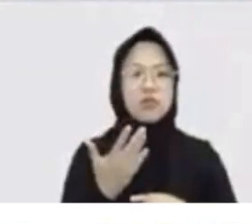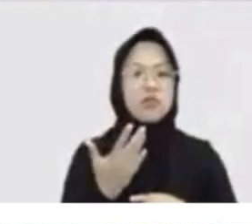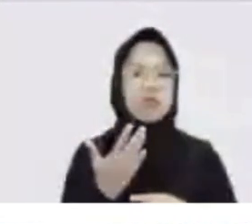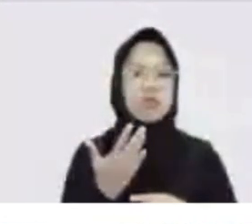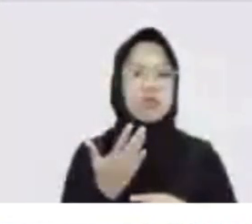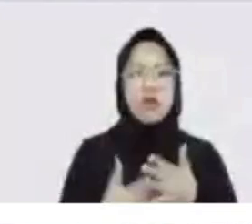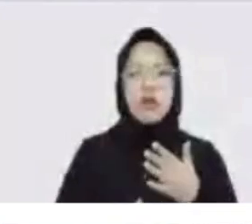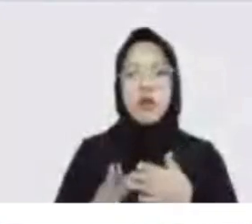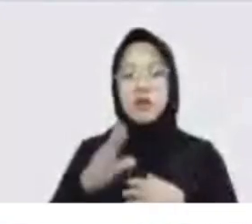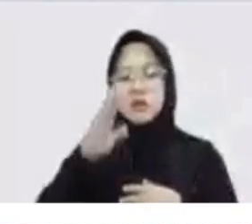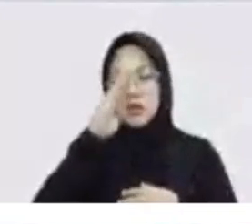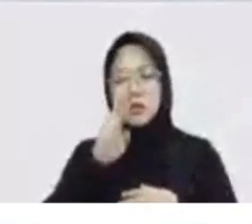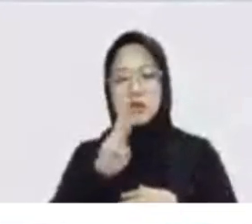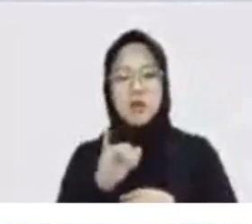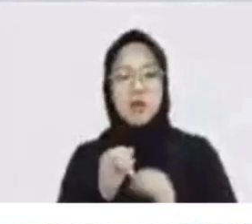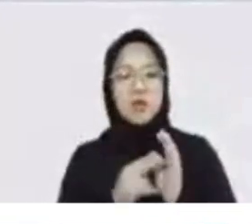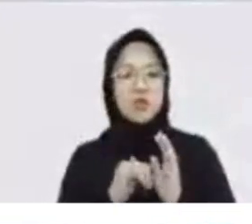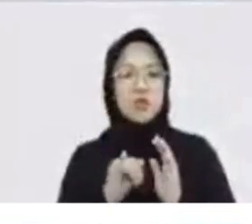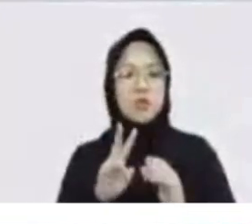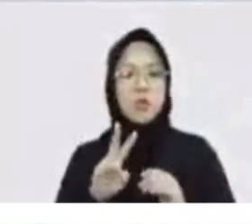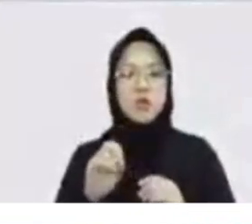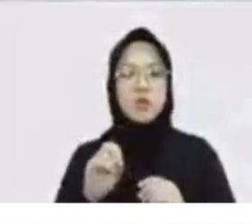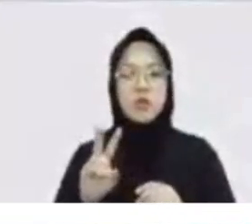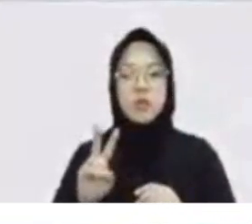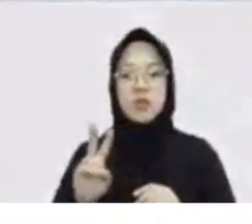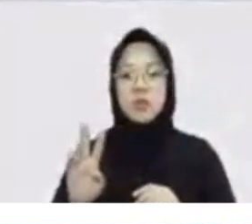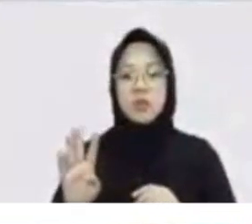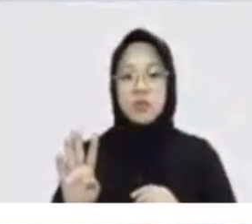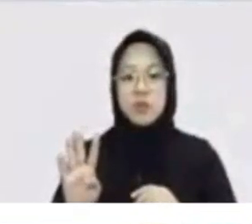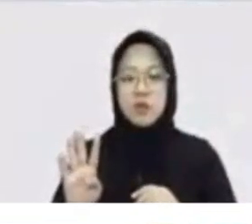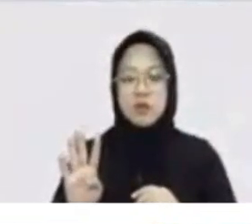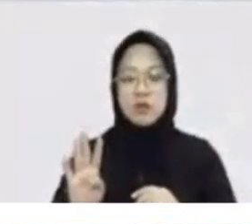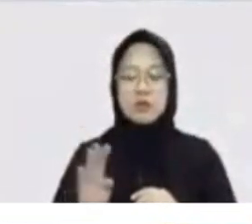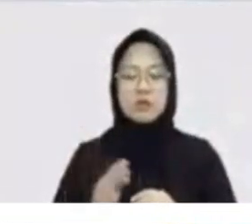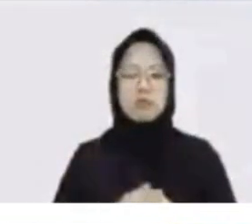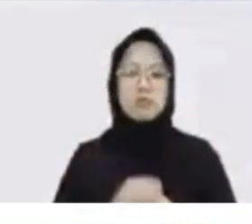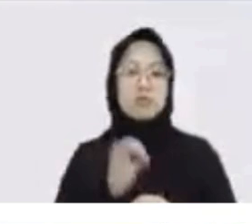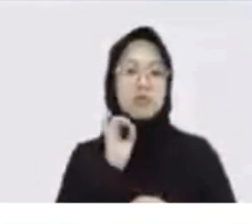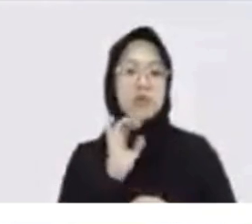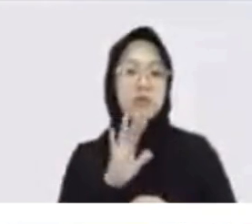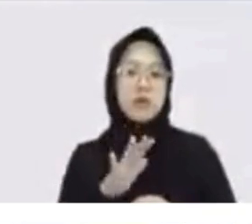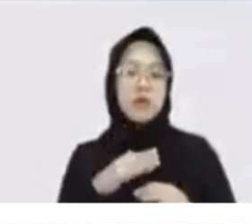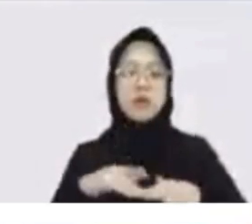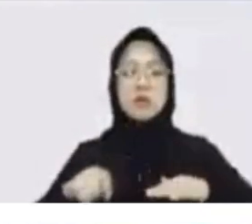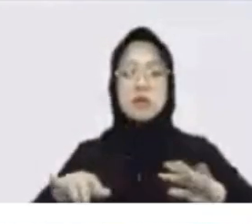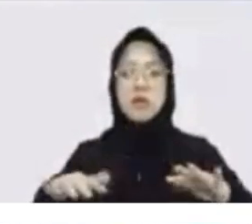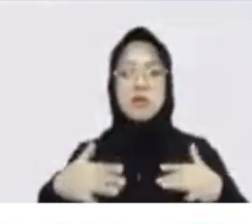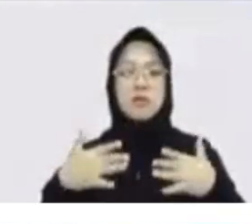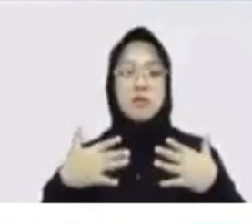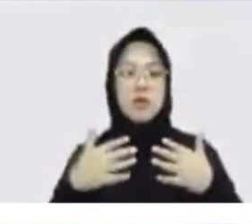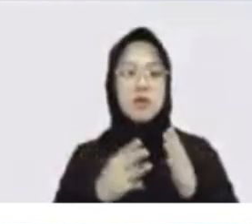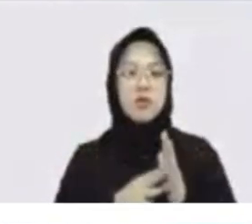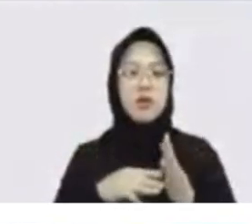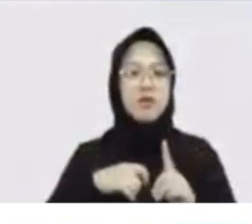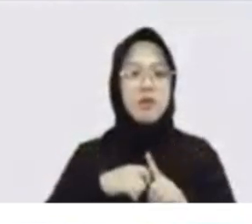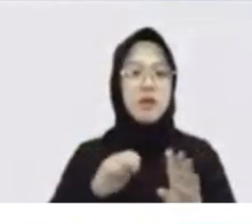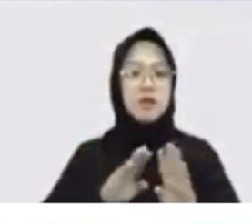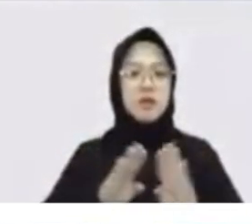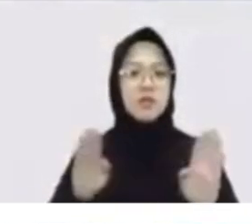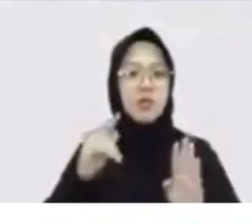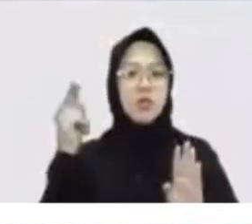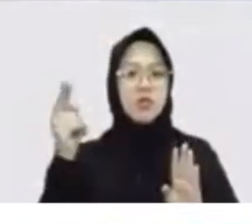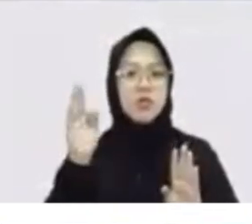tanggal 3 bulan Juni tahun 2024 yang diucapkan dalam sidang PL Mahkamah Konstitusi terbuka untuk umum Pada